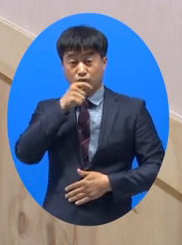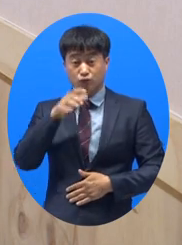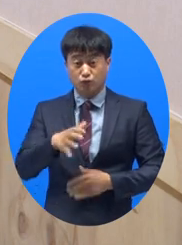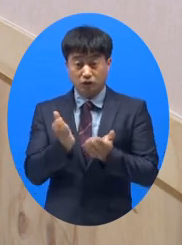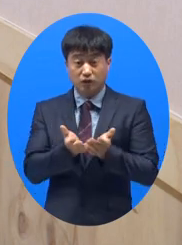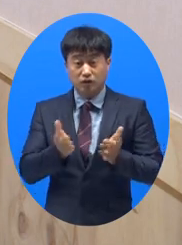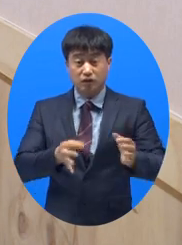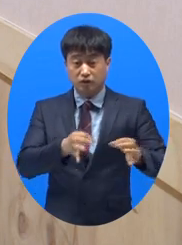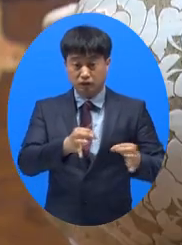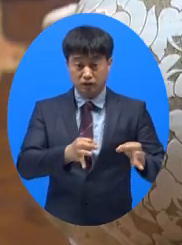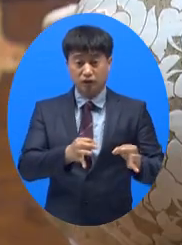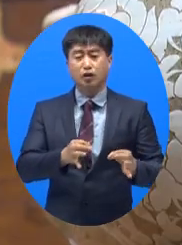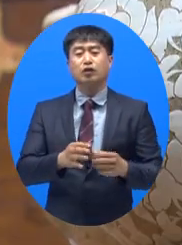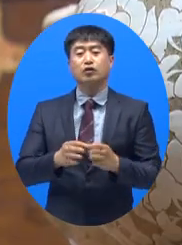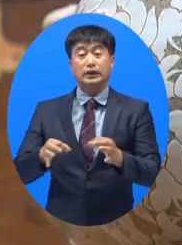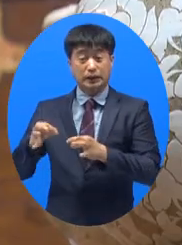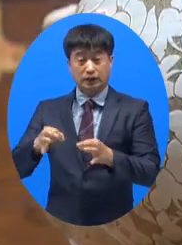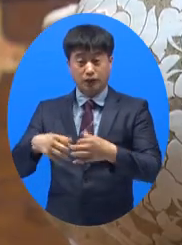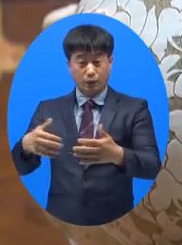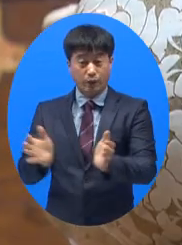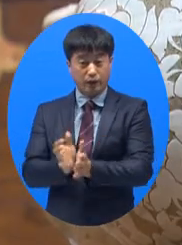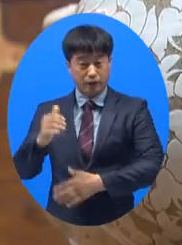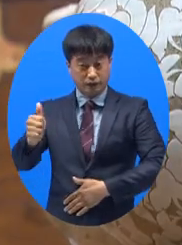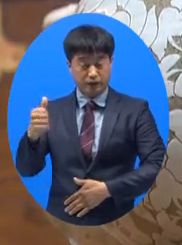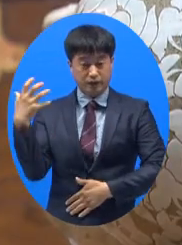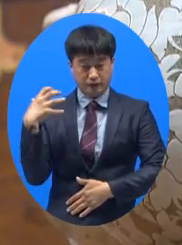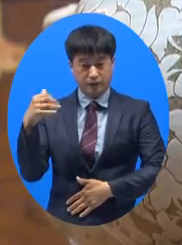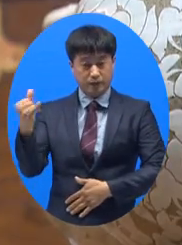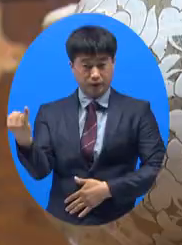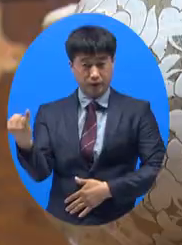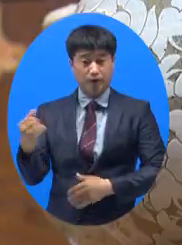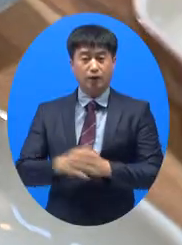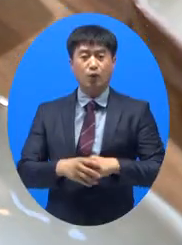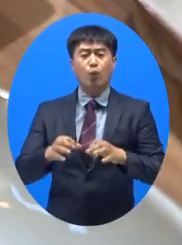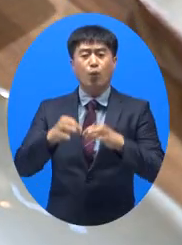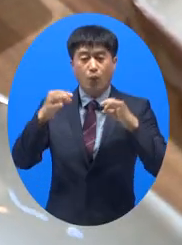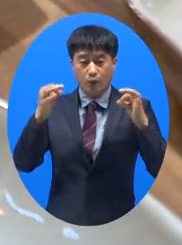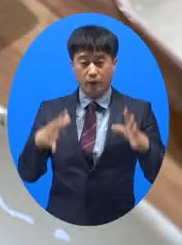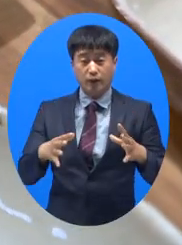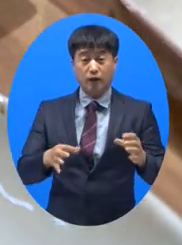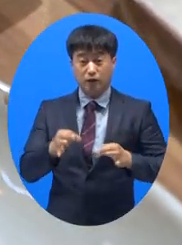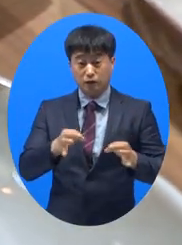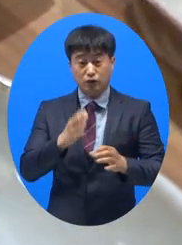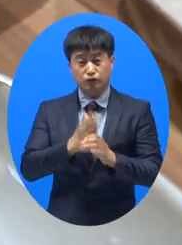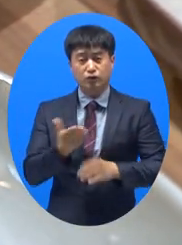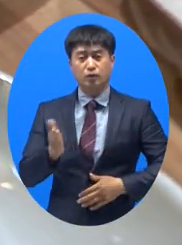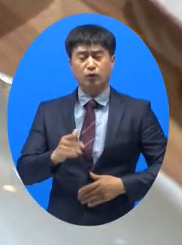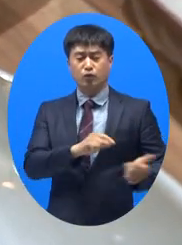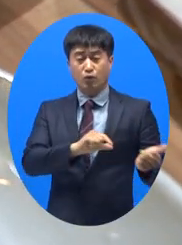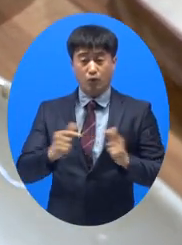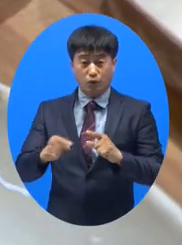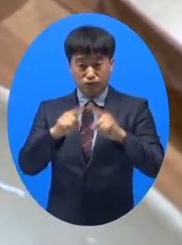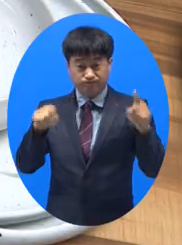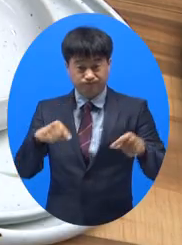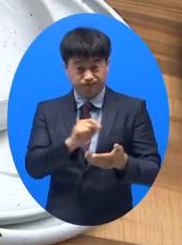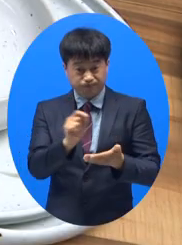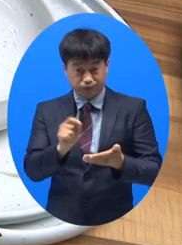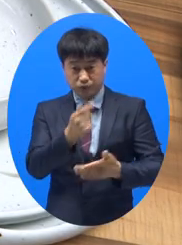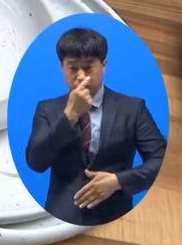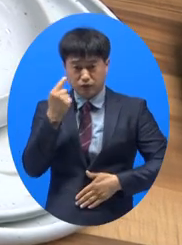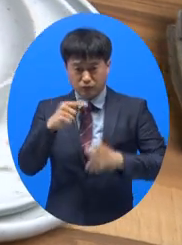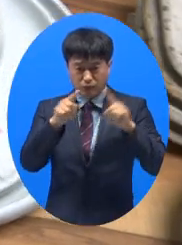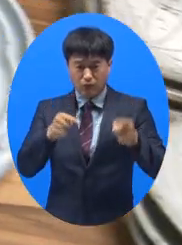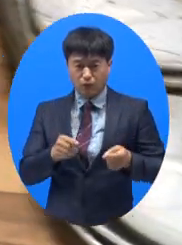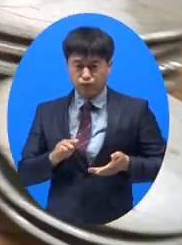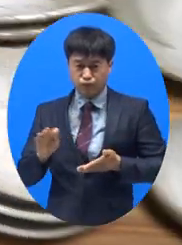수원에서 그릇 가게를 운영하며 상인 회장을 맡고 있는 조이화 씨. 오랫동안 점포를 운영해왔지만 각종 서류 작성과 증빙 자료